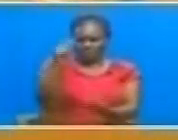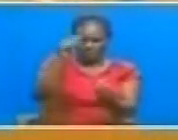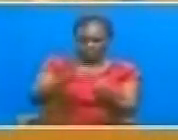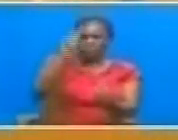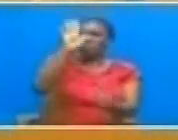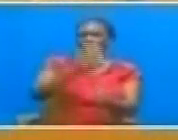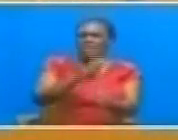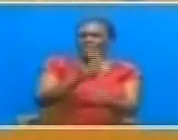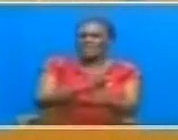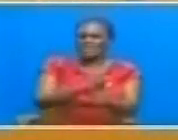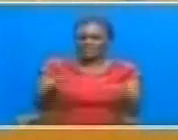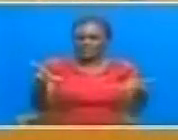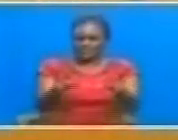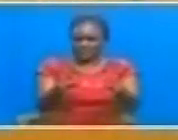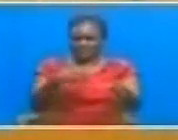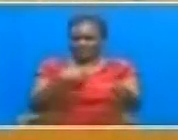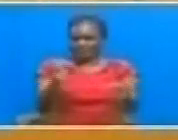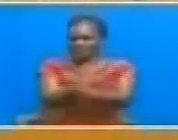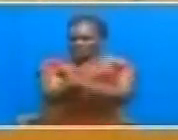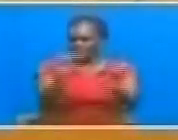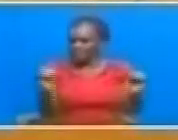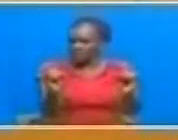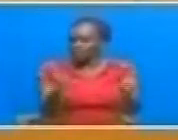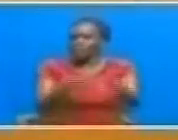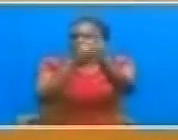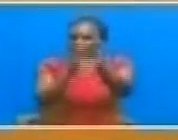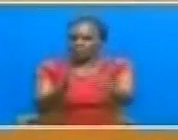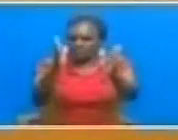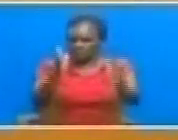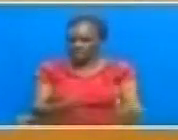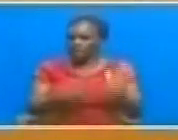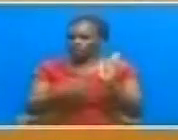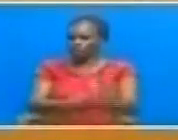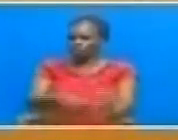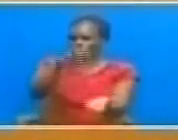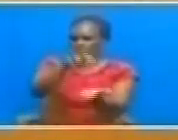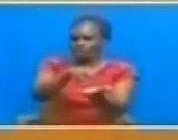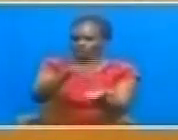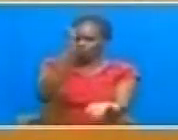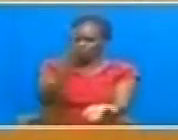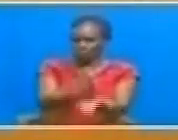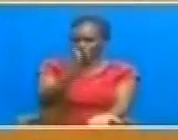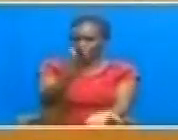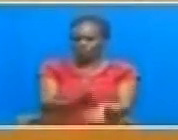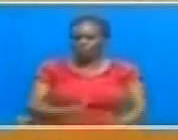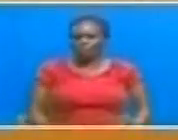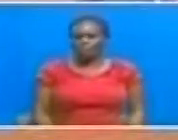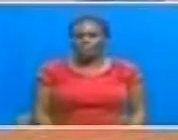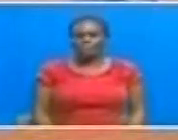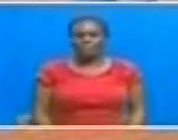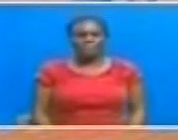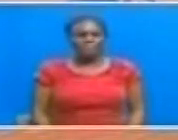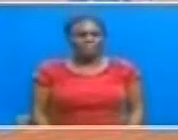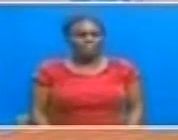nyingi hazijapata idhini maalum. Mwanahabari wetu Hussein Mohamed anatupa taswira kamili ya swala hili.